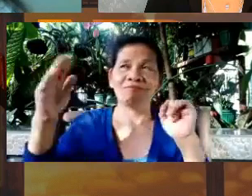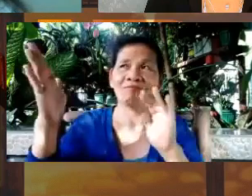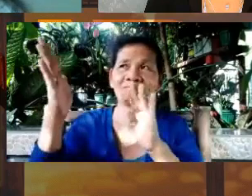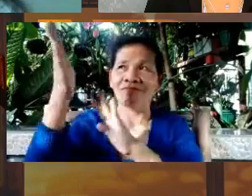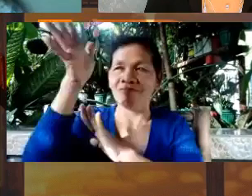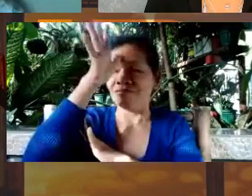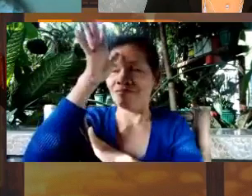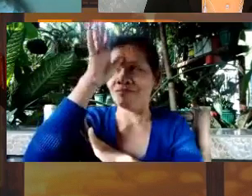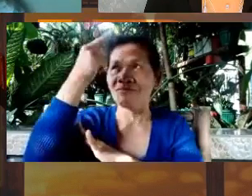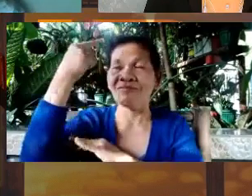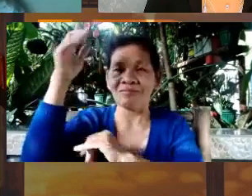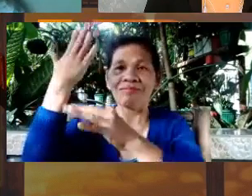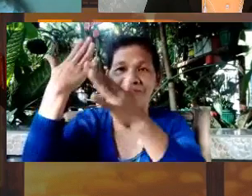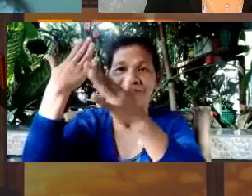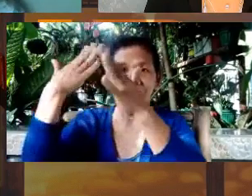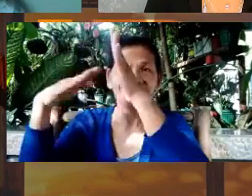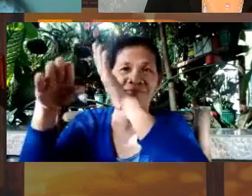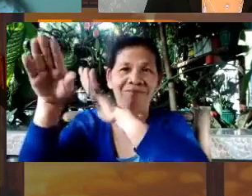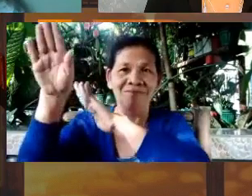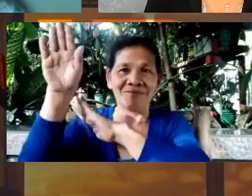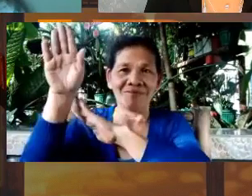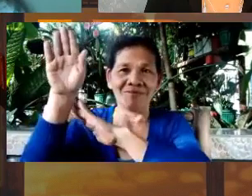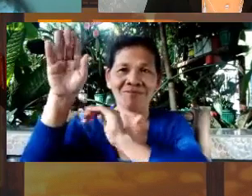natin sa langit.